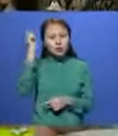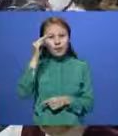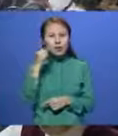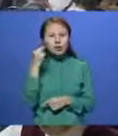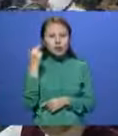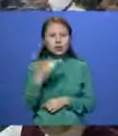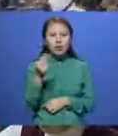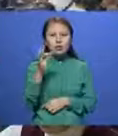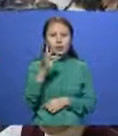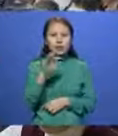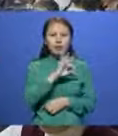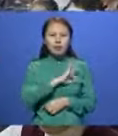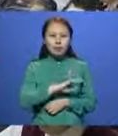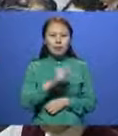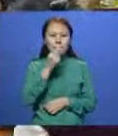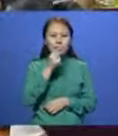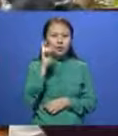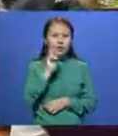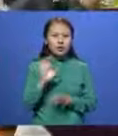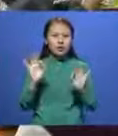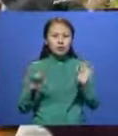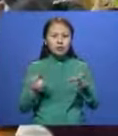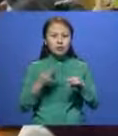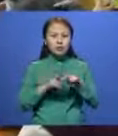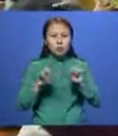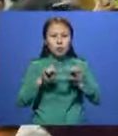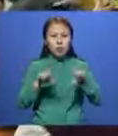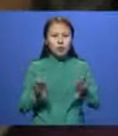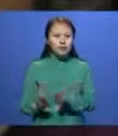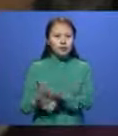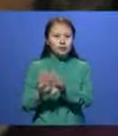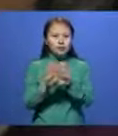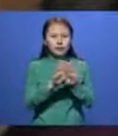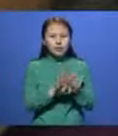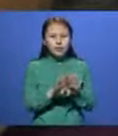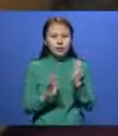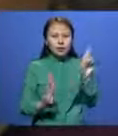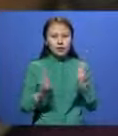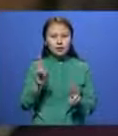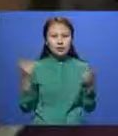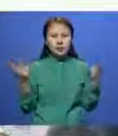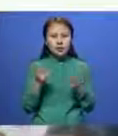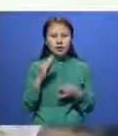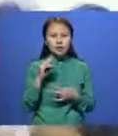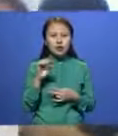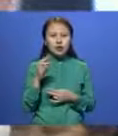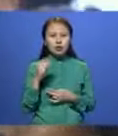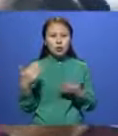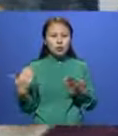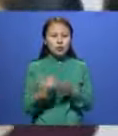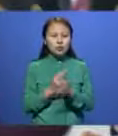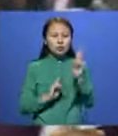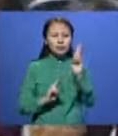оқушыларды сапалы әрі пайдалы азықпен ауқаттандыру үшін барлық мектептерде бірыңғай типтік мәзір де болады. Жандарбек Бекшин жаңа